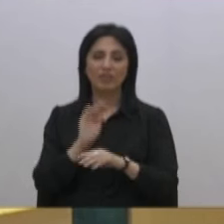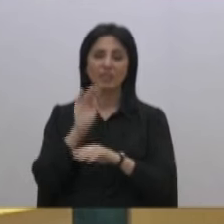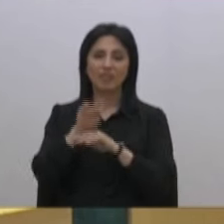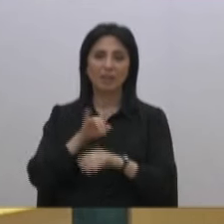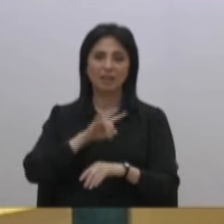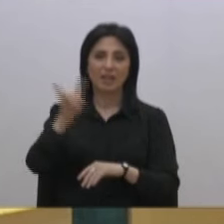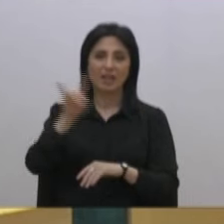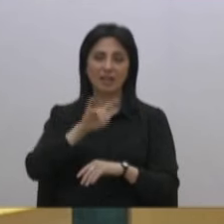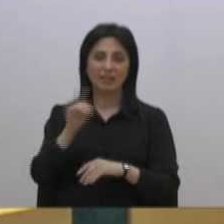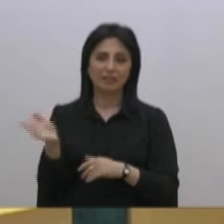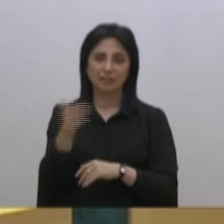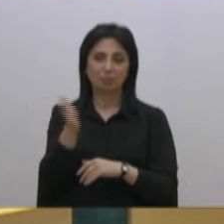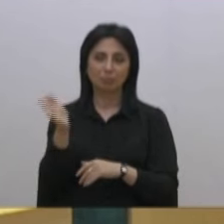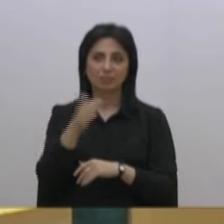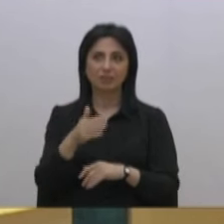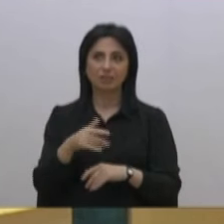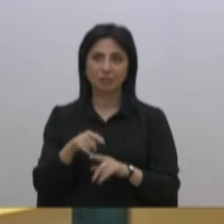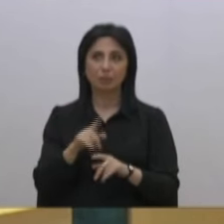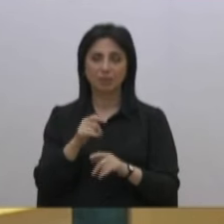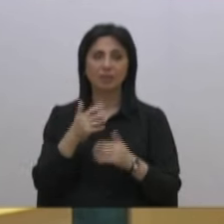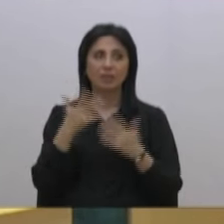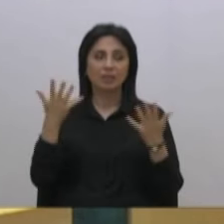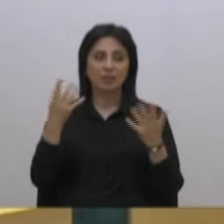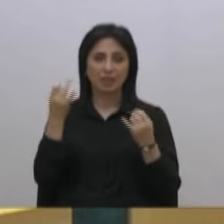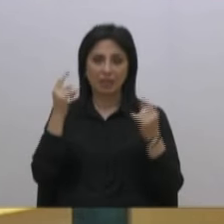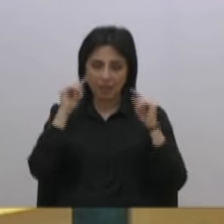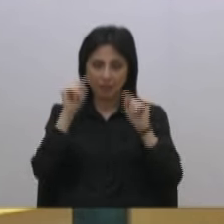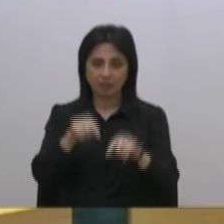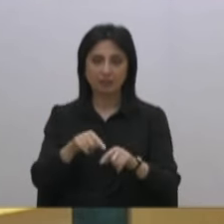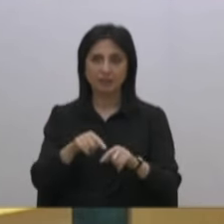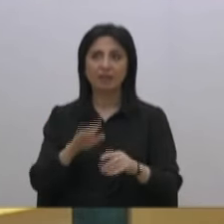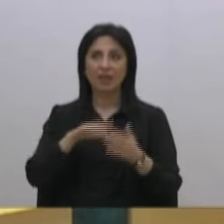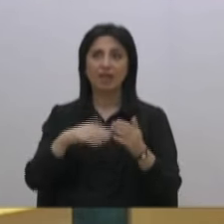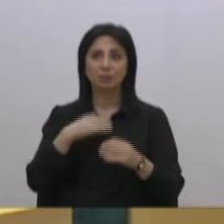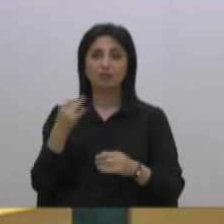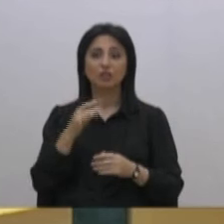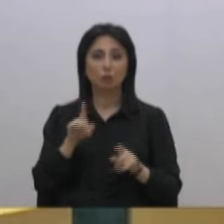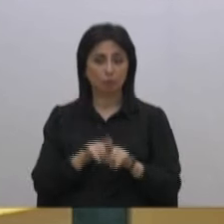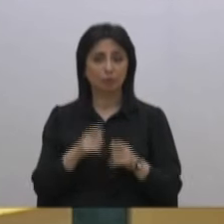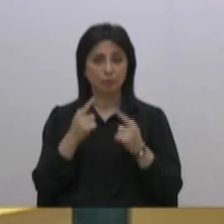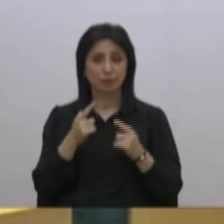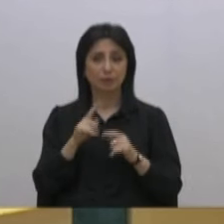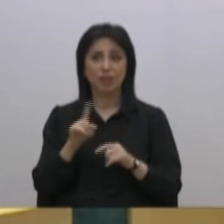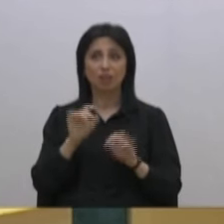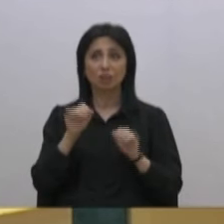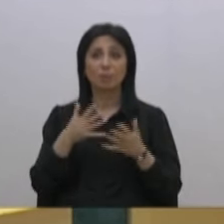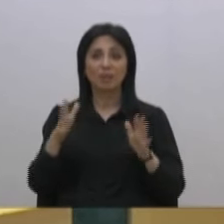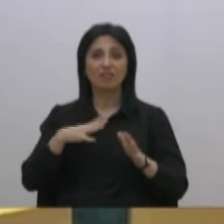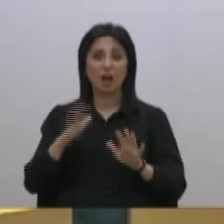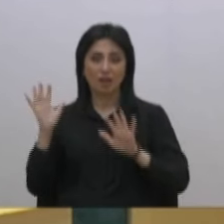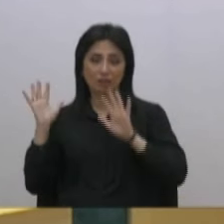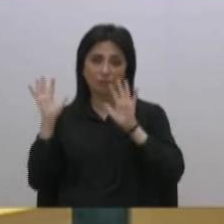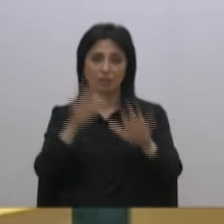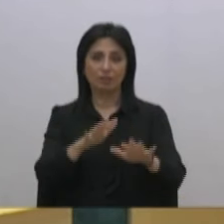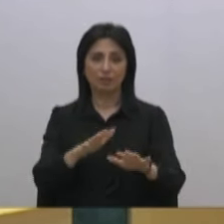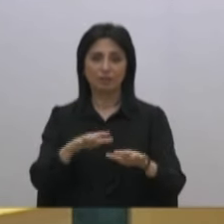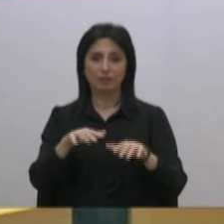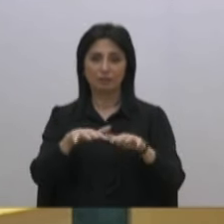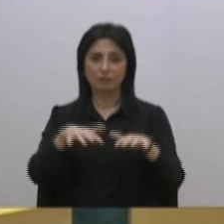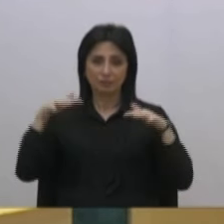დამატებითი რეისების ასუბსიდირება. იმდენად დიდია ინტერესი და გარდა ამისა ჩვენი ინტერესია დიდი, რომ რაც შეიძლება მეტი ქართველი